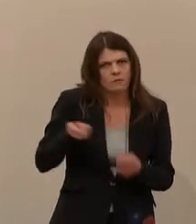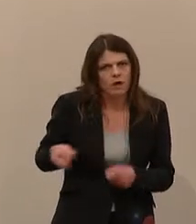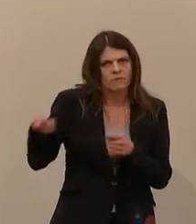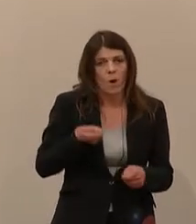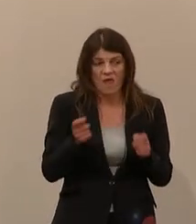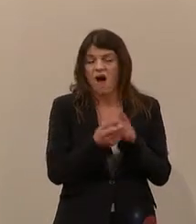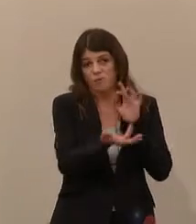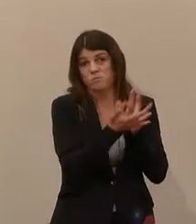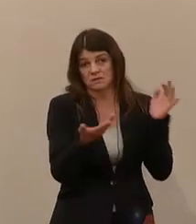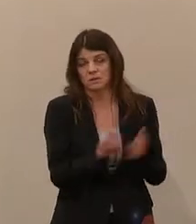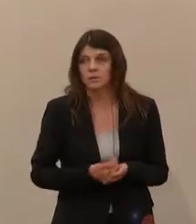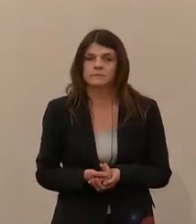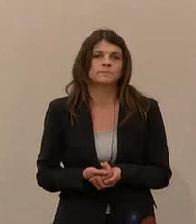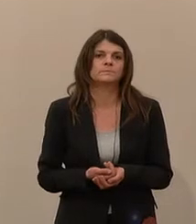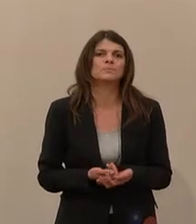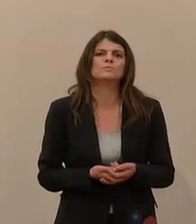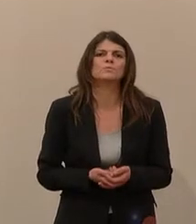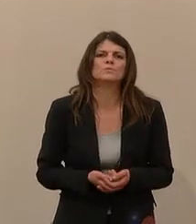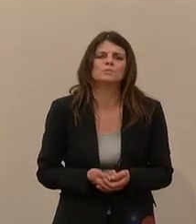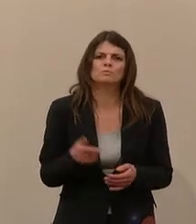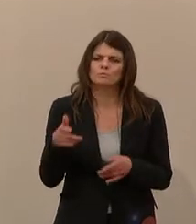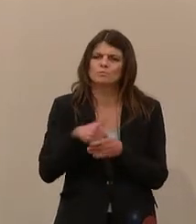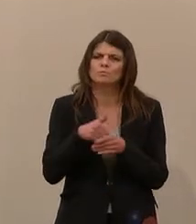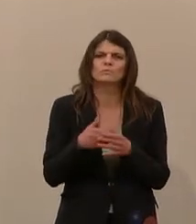der Opposition kam, diese